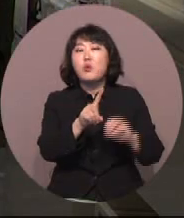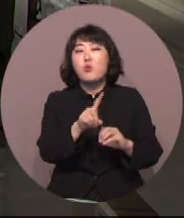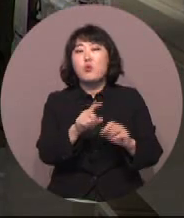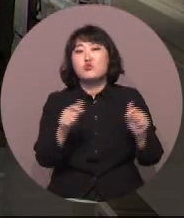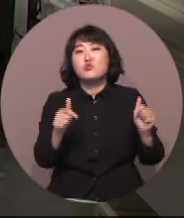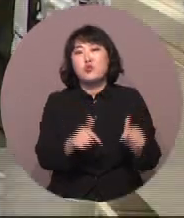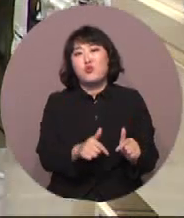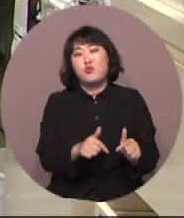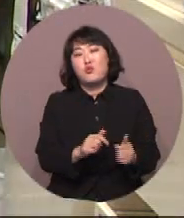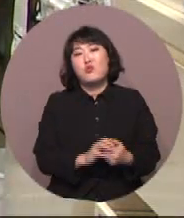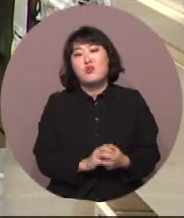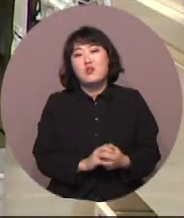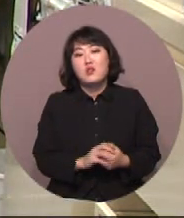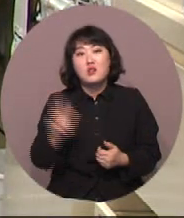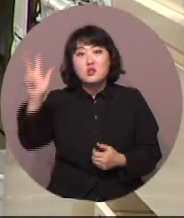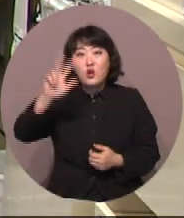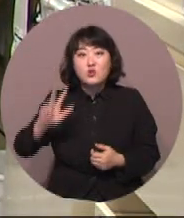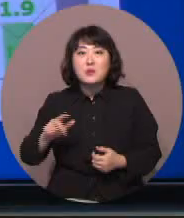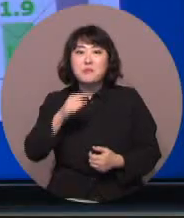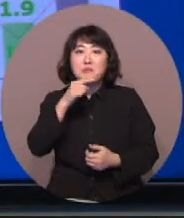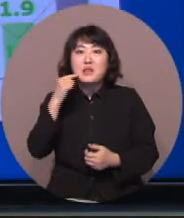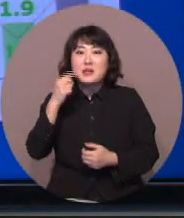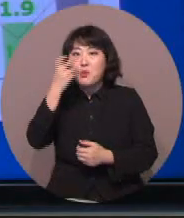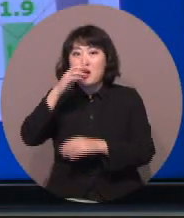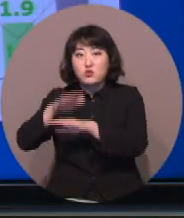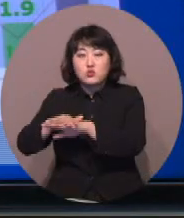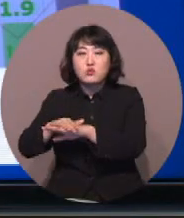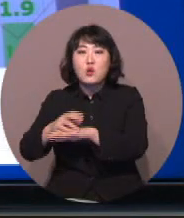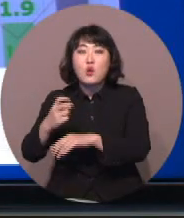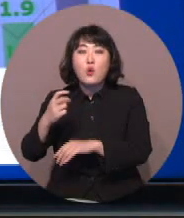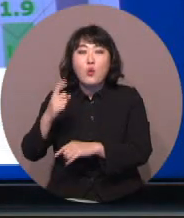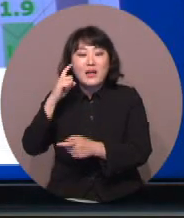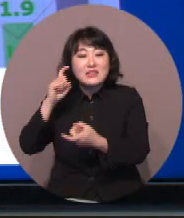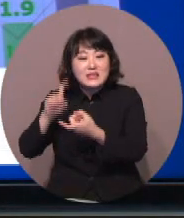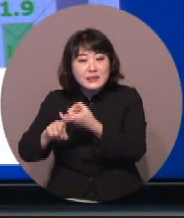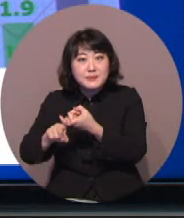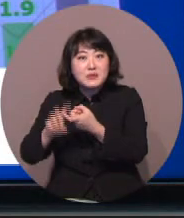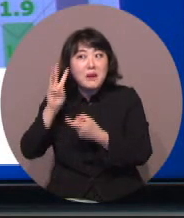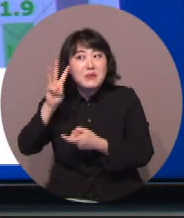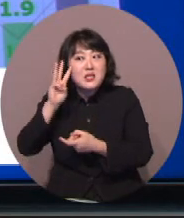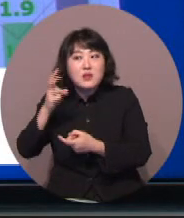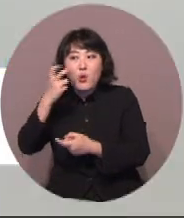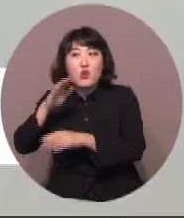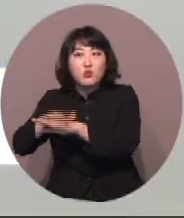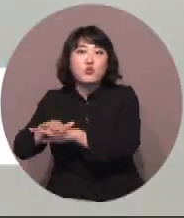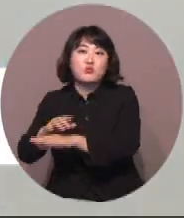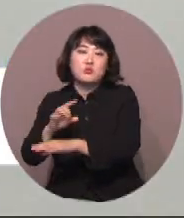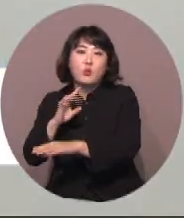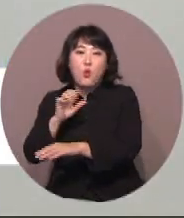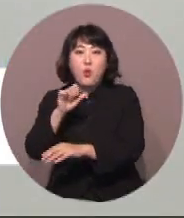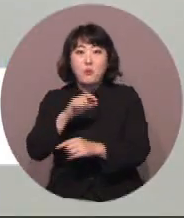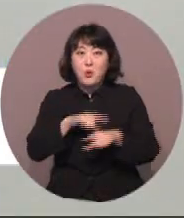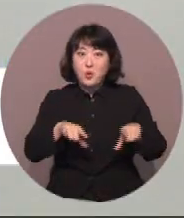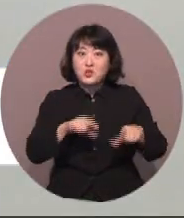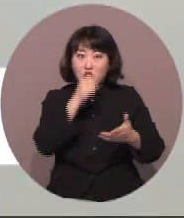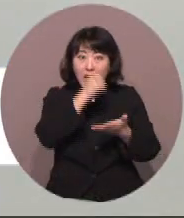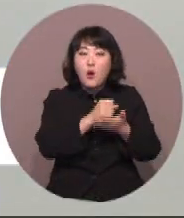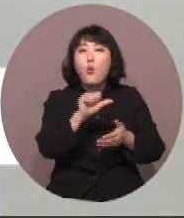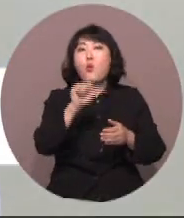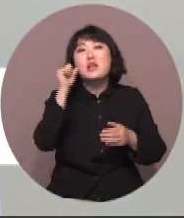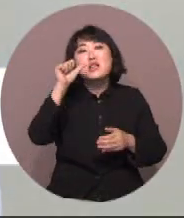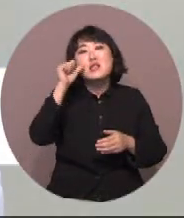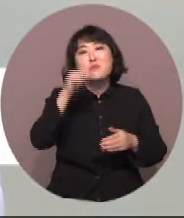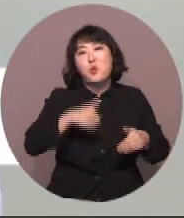했습니다 전국의 혈액 보유량 도 관심 단계인 3일 분을 조금 넘겨 적정 기준인 5일 분의 턱없이